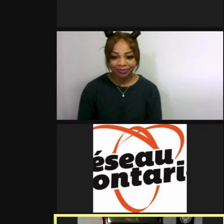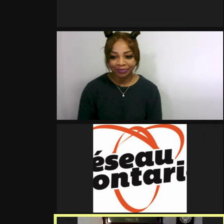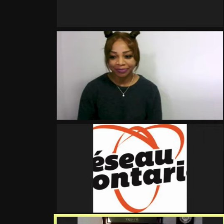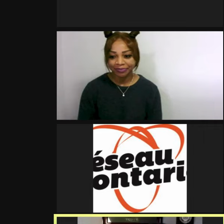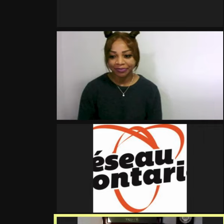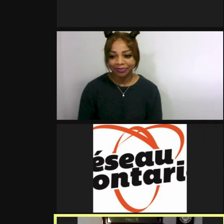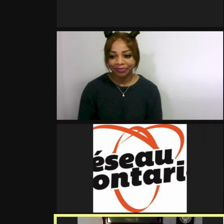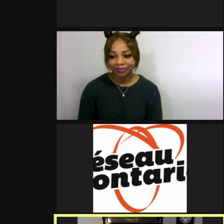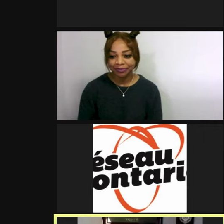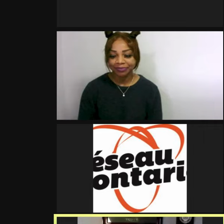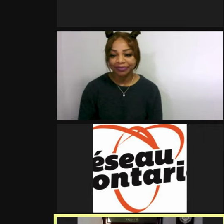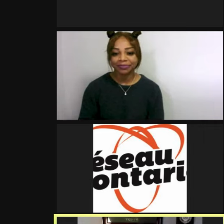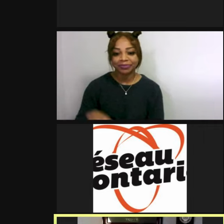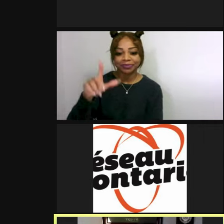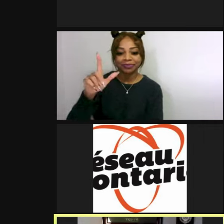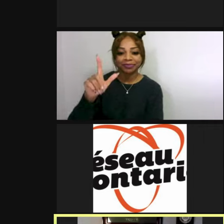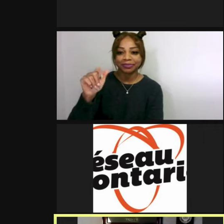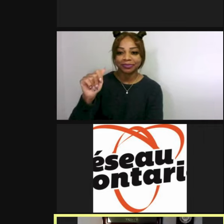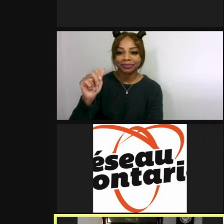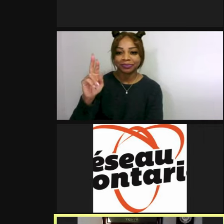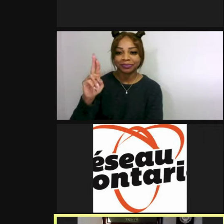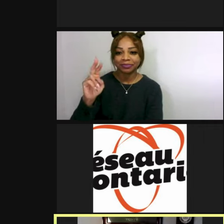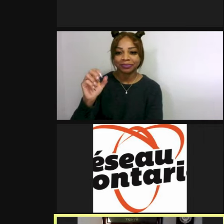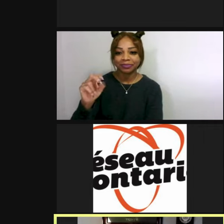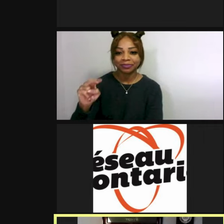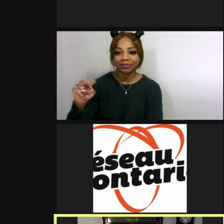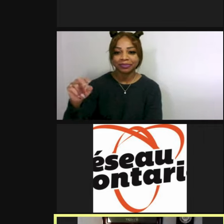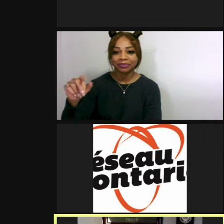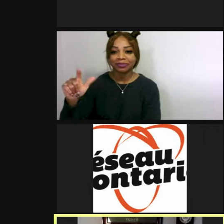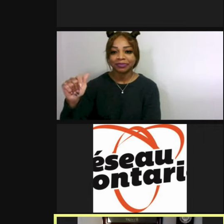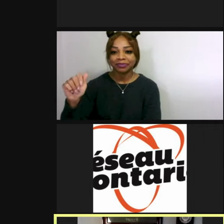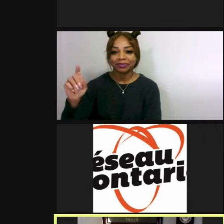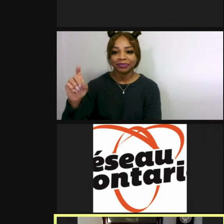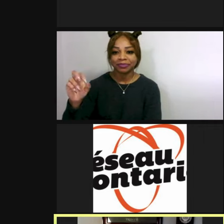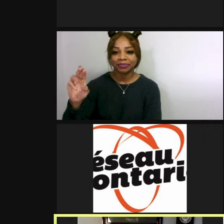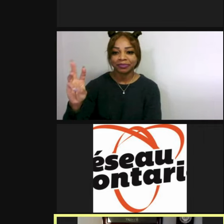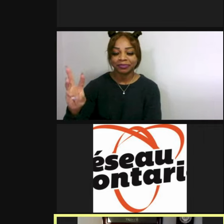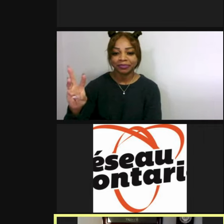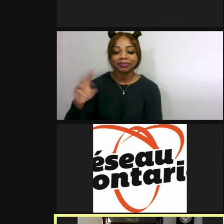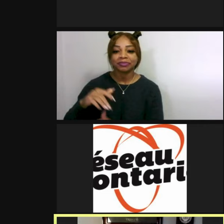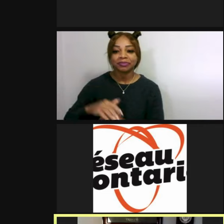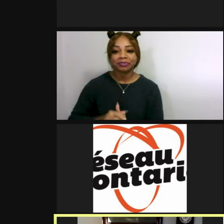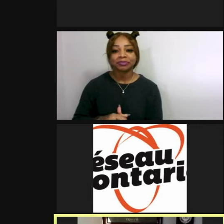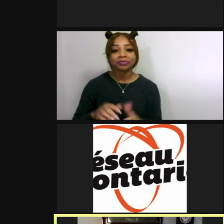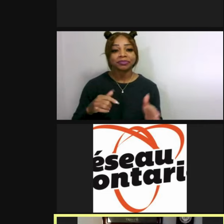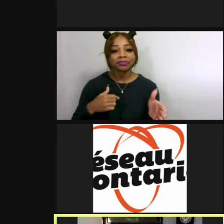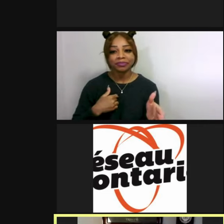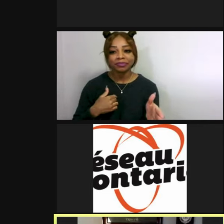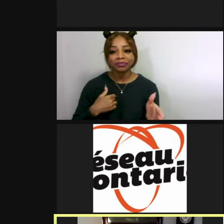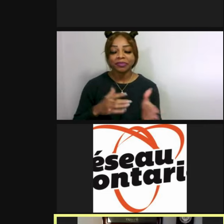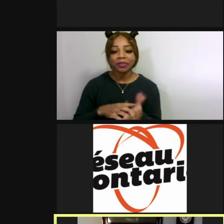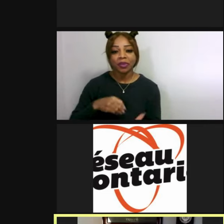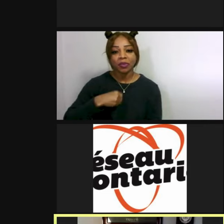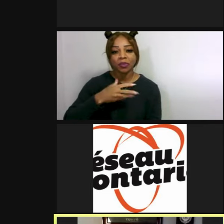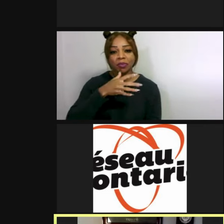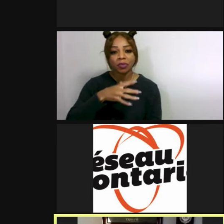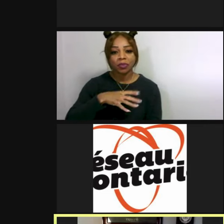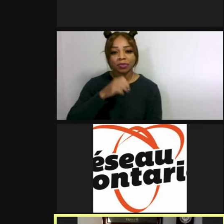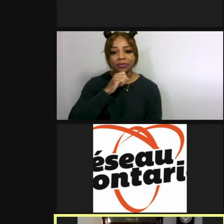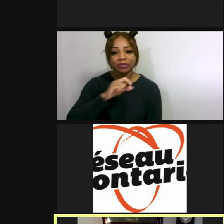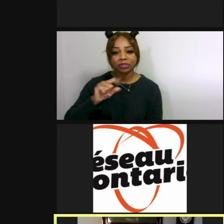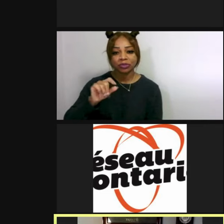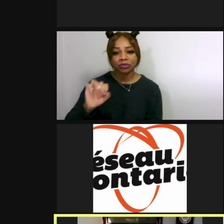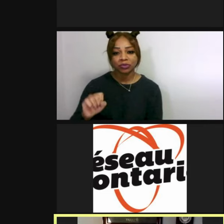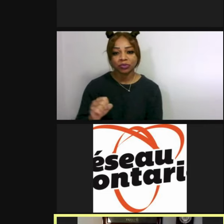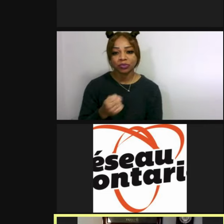Merci. Je m'appelle Lauren True, je travaille pour Orchestras Canada. Je m'occupe de l'apprentissage et de